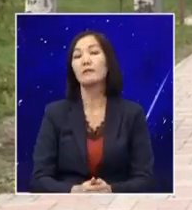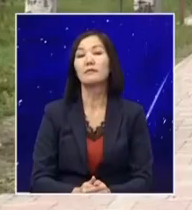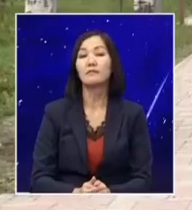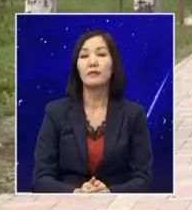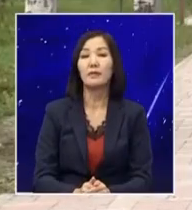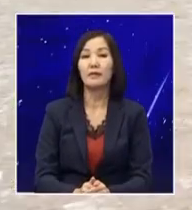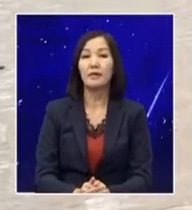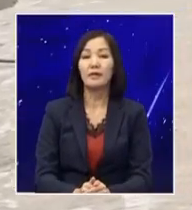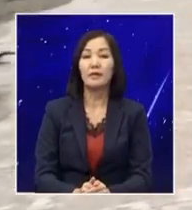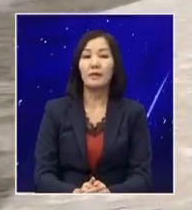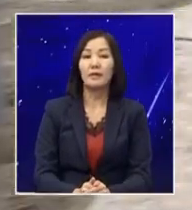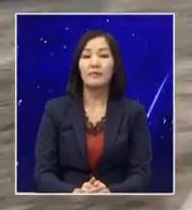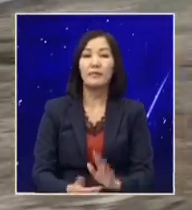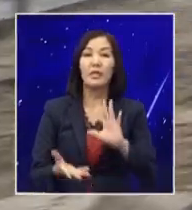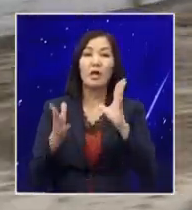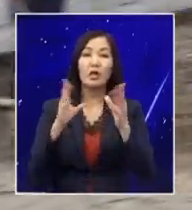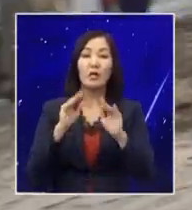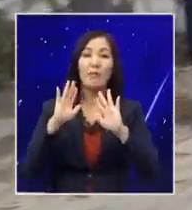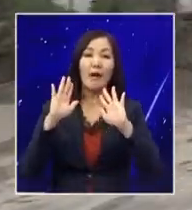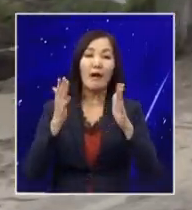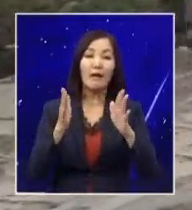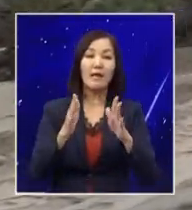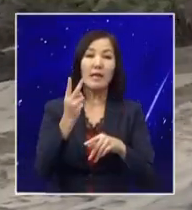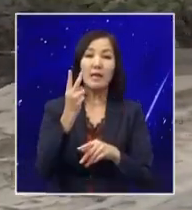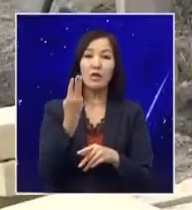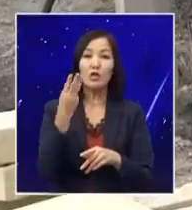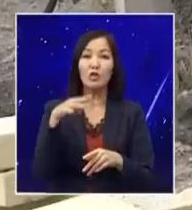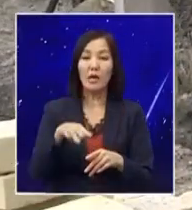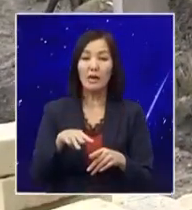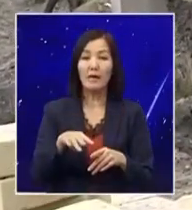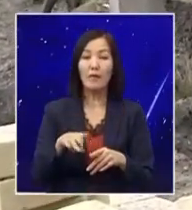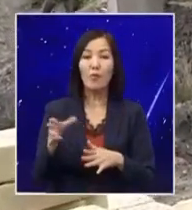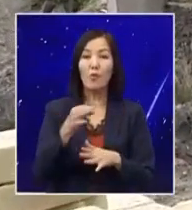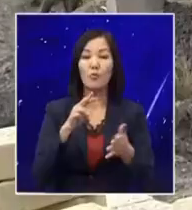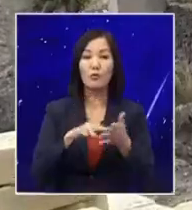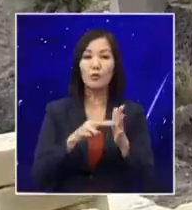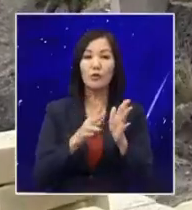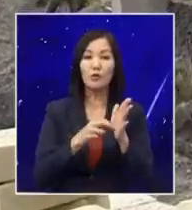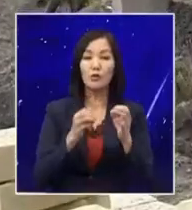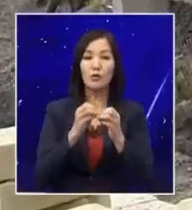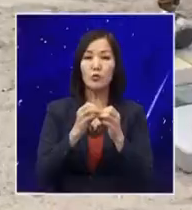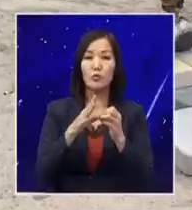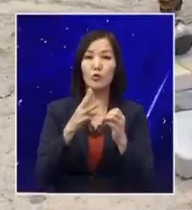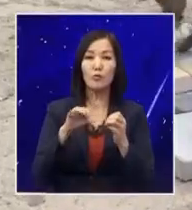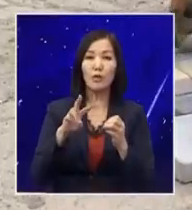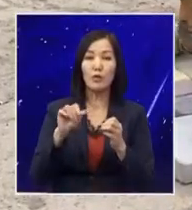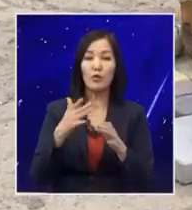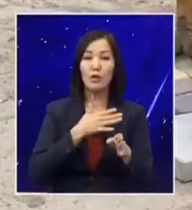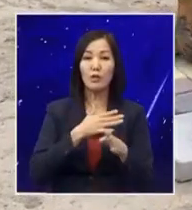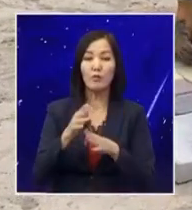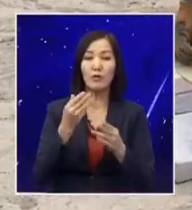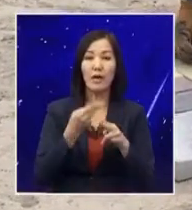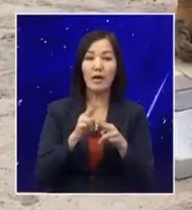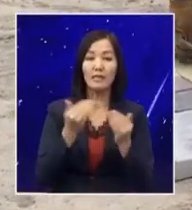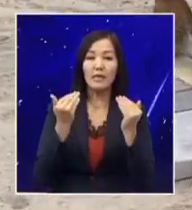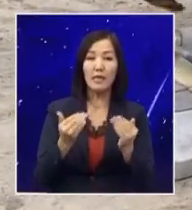жатқан шаруаға. Жалпы аллеяның ұзындығы 2 шақырымнан асады. Оған облыстық бюджеттен 714 миллион теңге бөлінген. Қазір мұнда